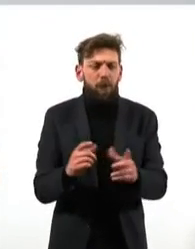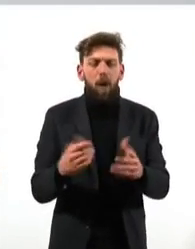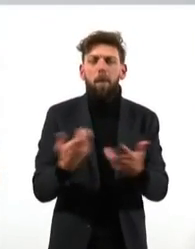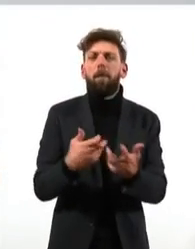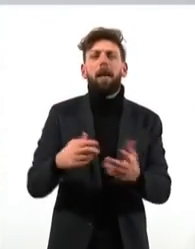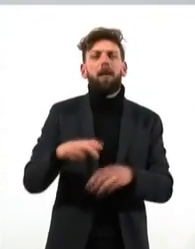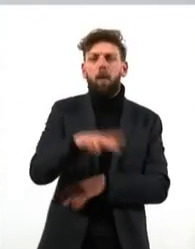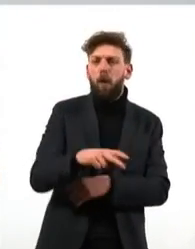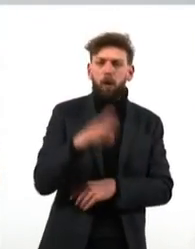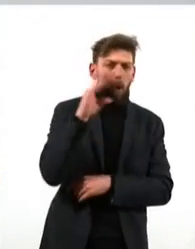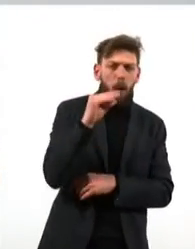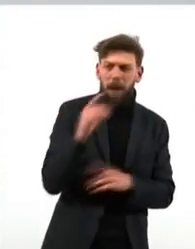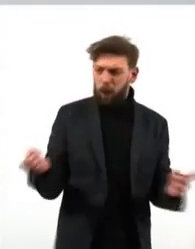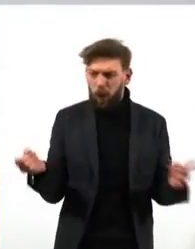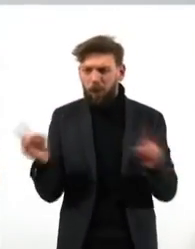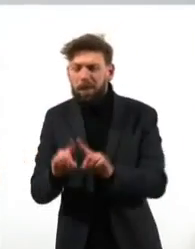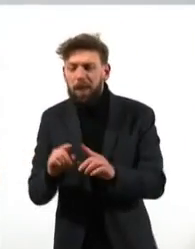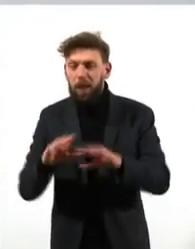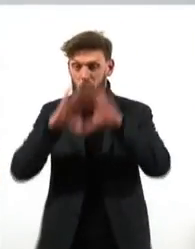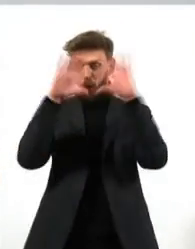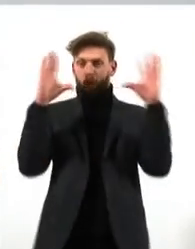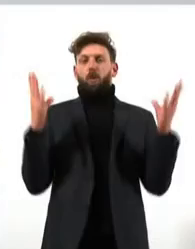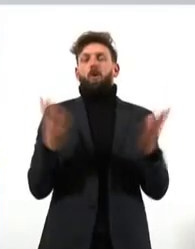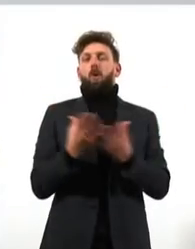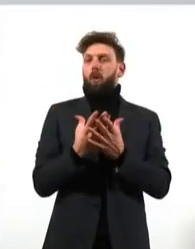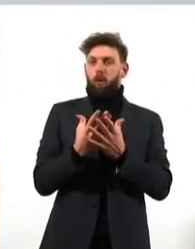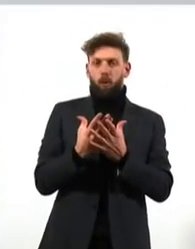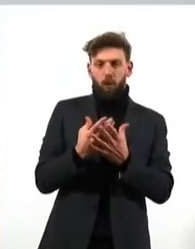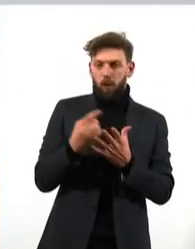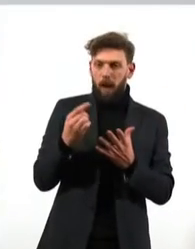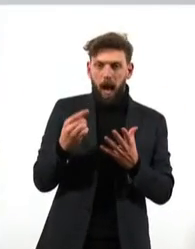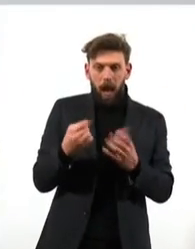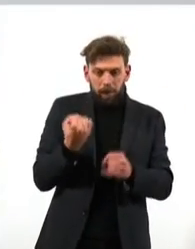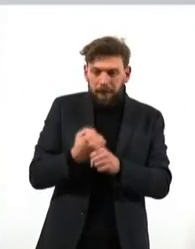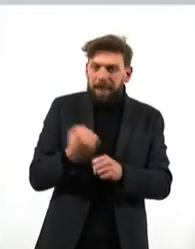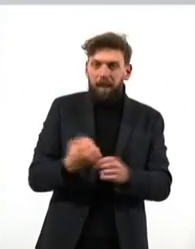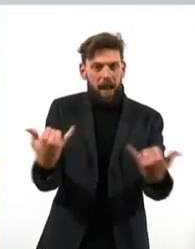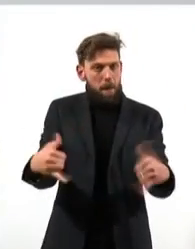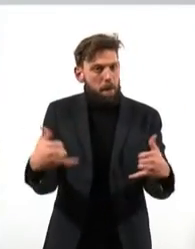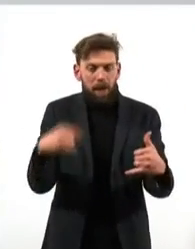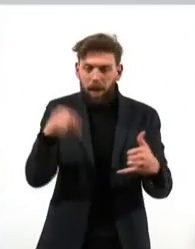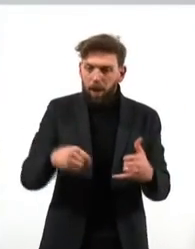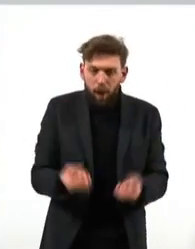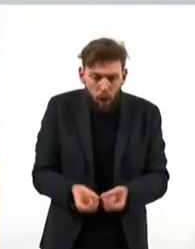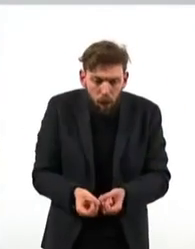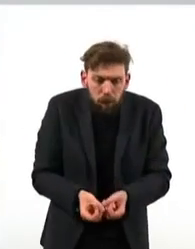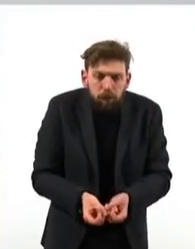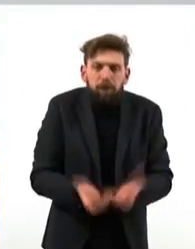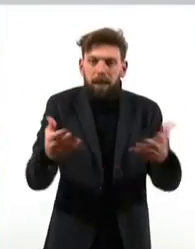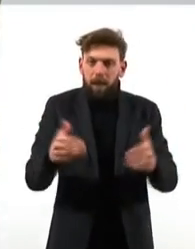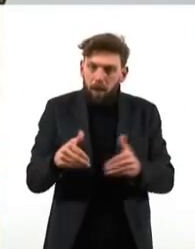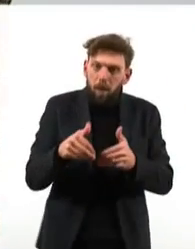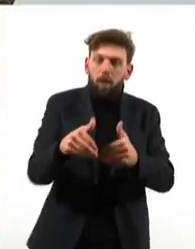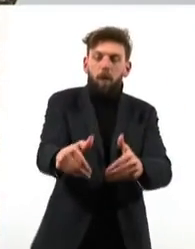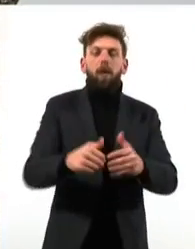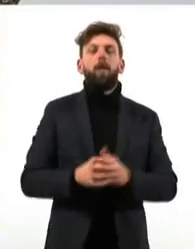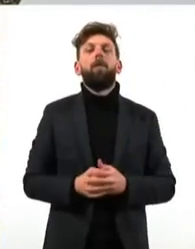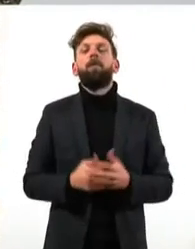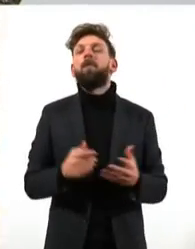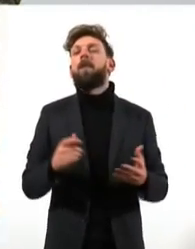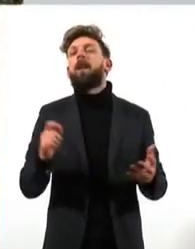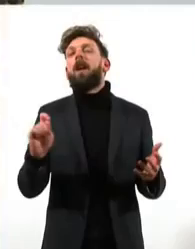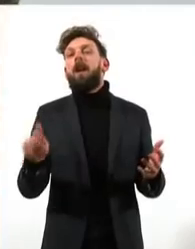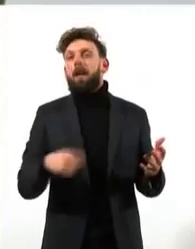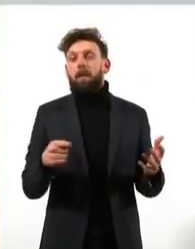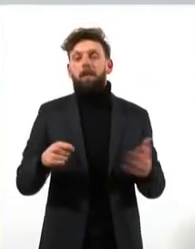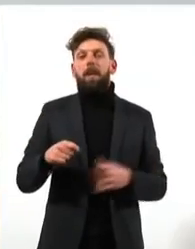étudiants. Et ça aussi, c'est des dispositifs qui doivent être continuer à être développés. Mais évidemment, le mal